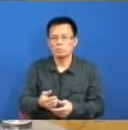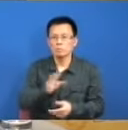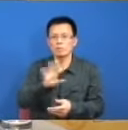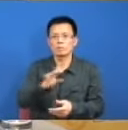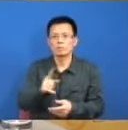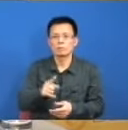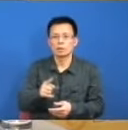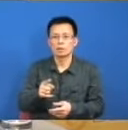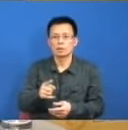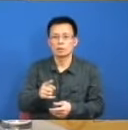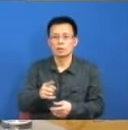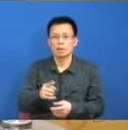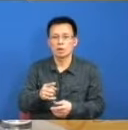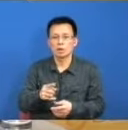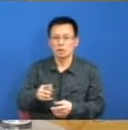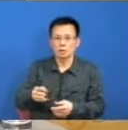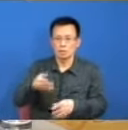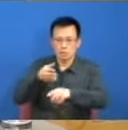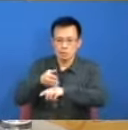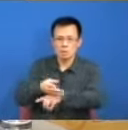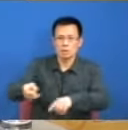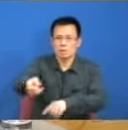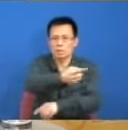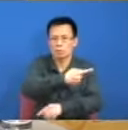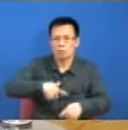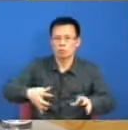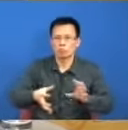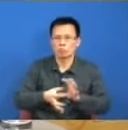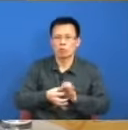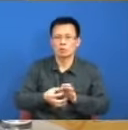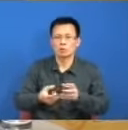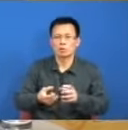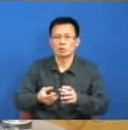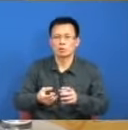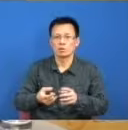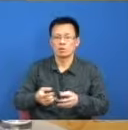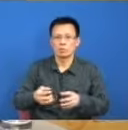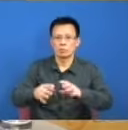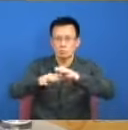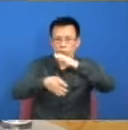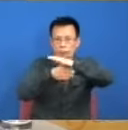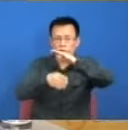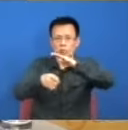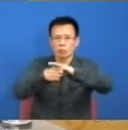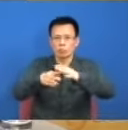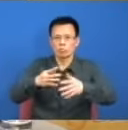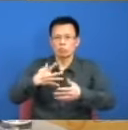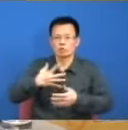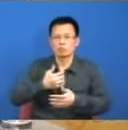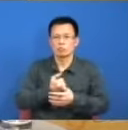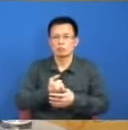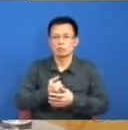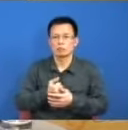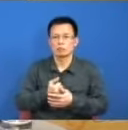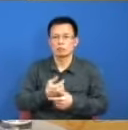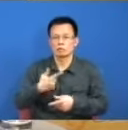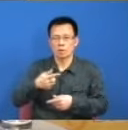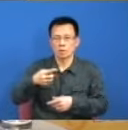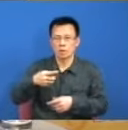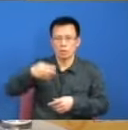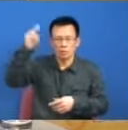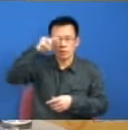係科，係社區關係科，係啦，中區警署嘅社區關係科嘅一個主任啦。咁其佢都係成日搞開呢一